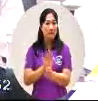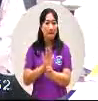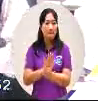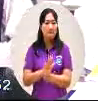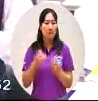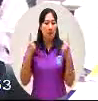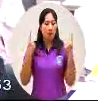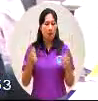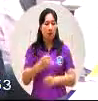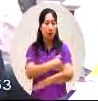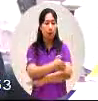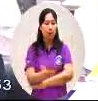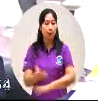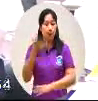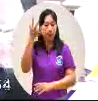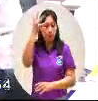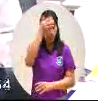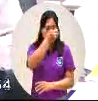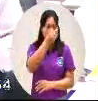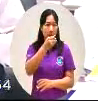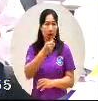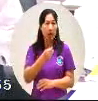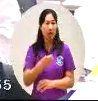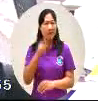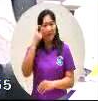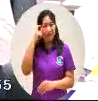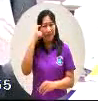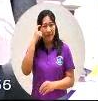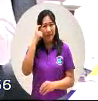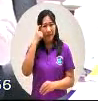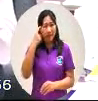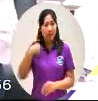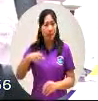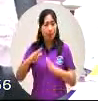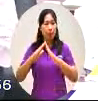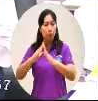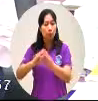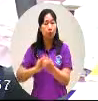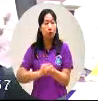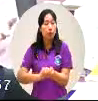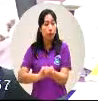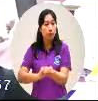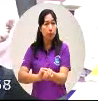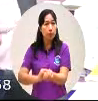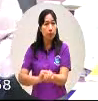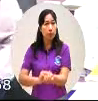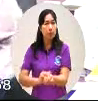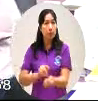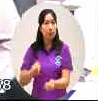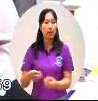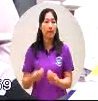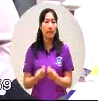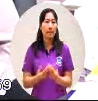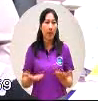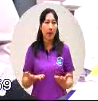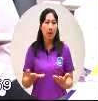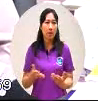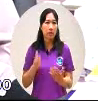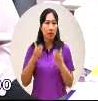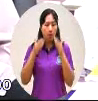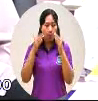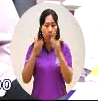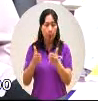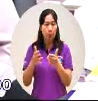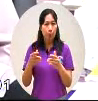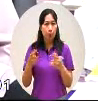老人，还有甚至于想到都市就医的，都没有办法，好像。对原住民的这个权益